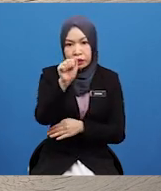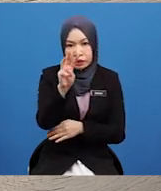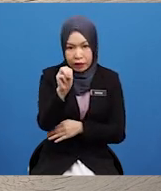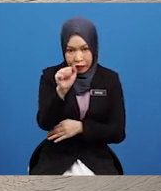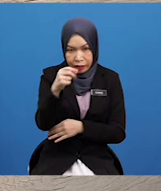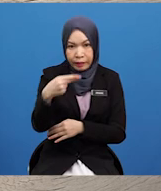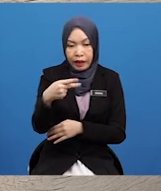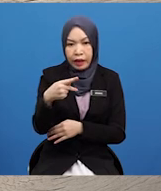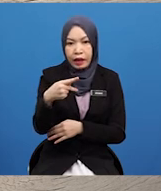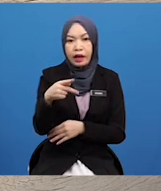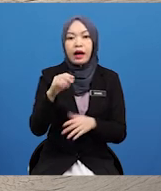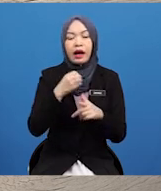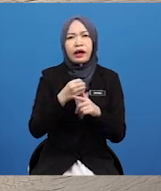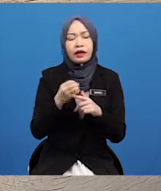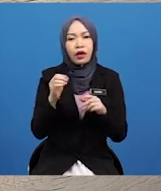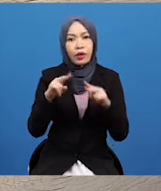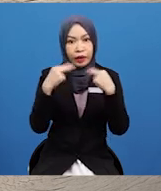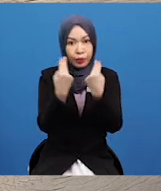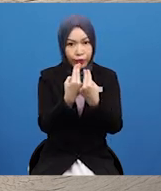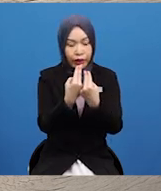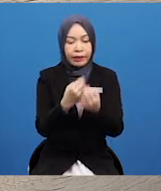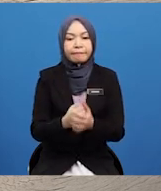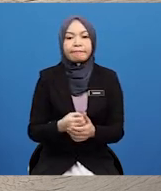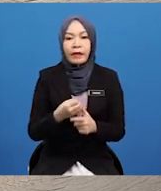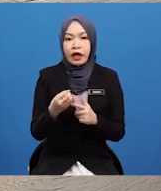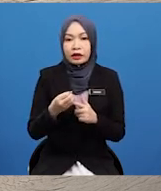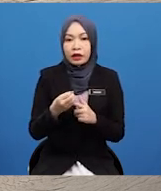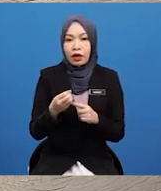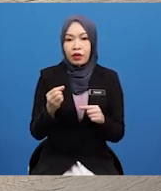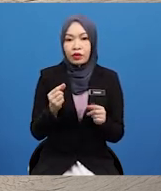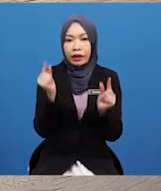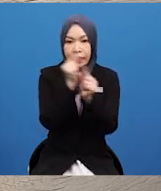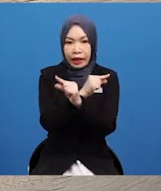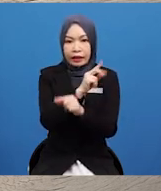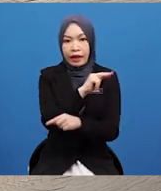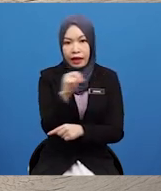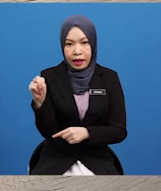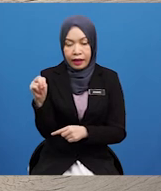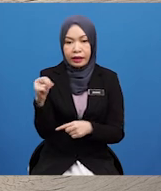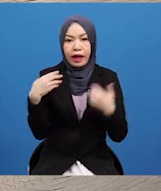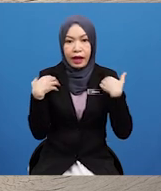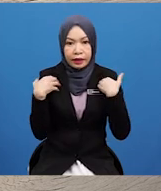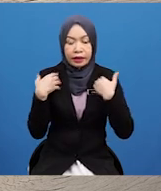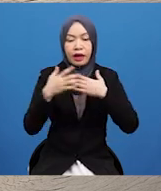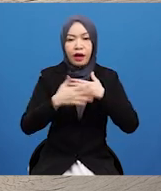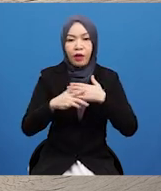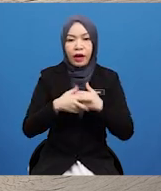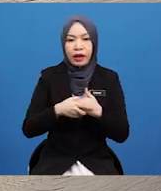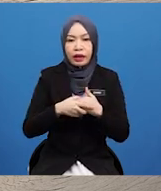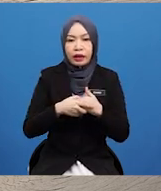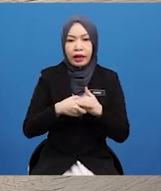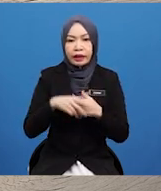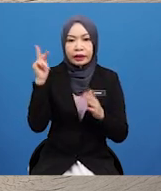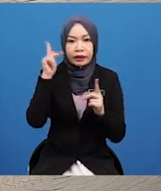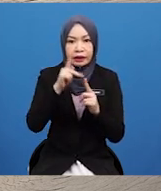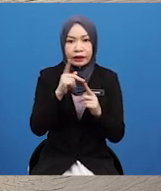Kedua, ada yang berbentuk gandaan. Ketiga, ada awalan ke atau awalan ber